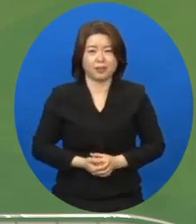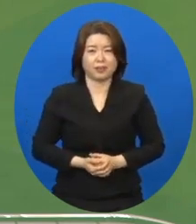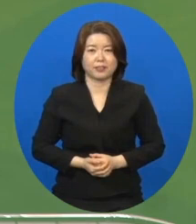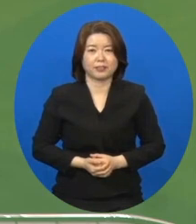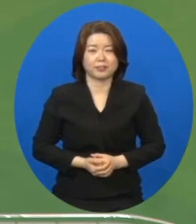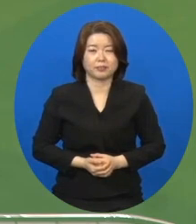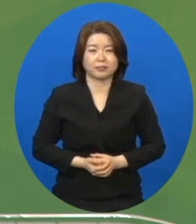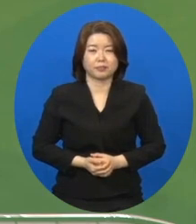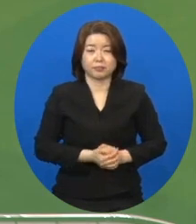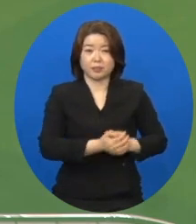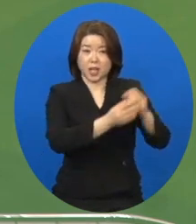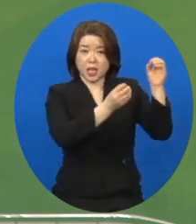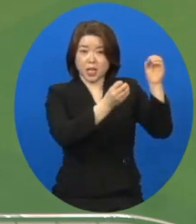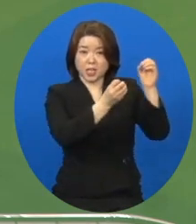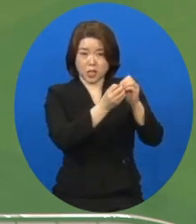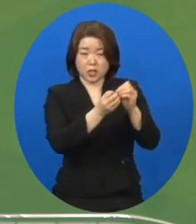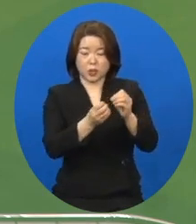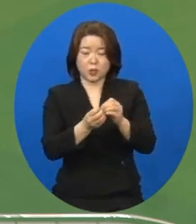전통적으로